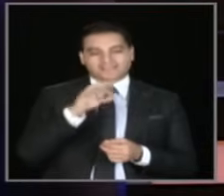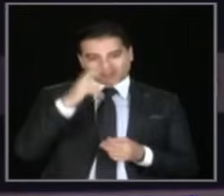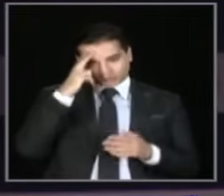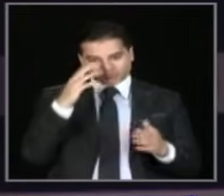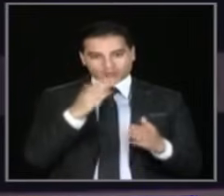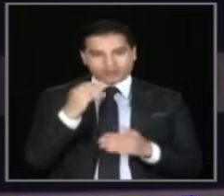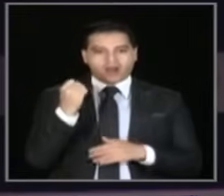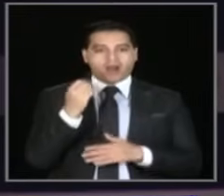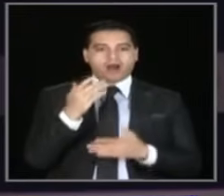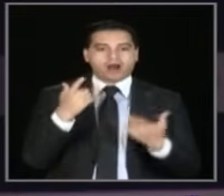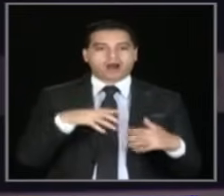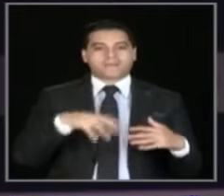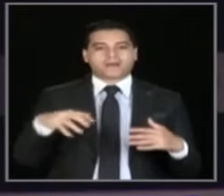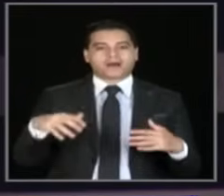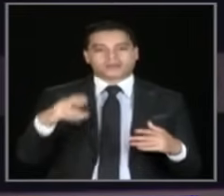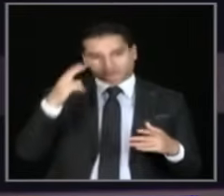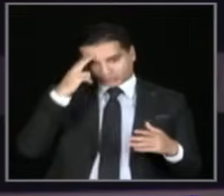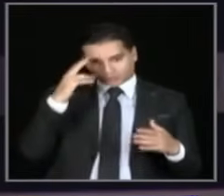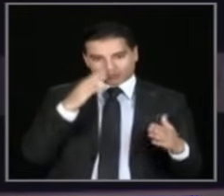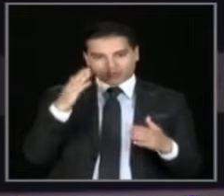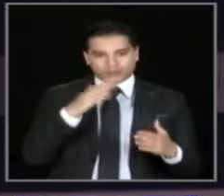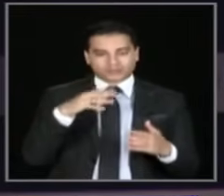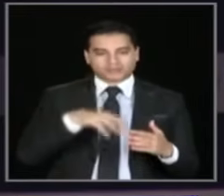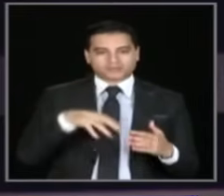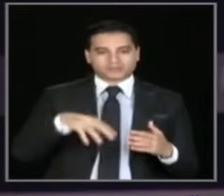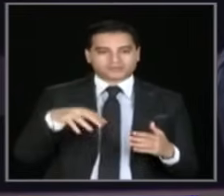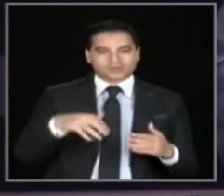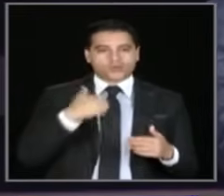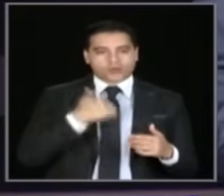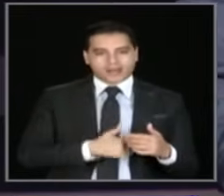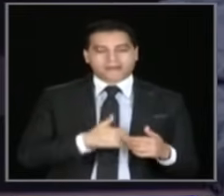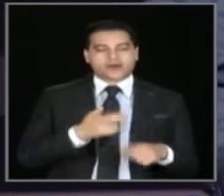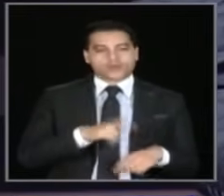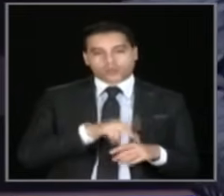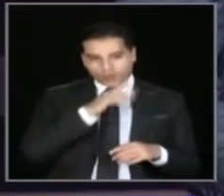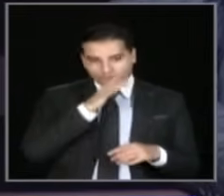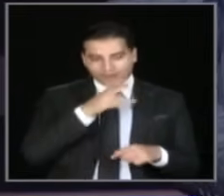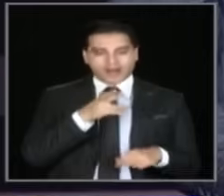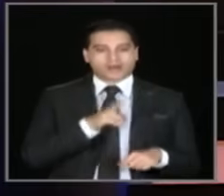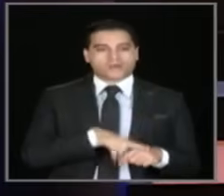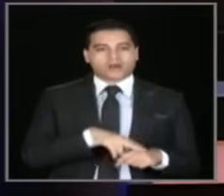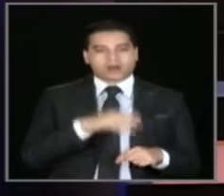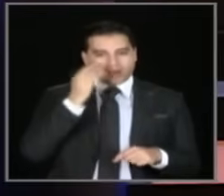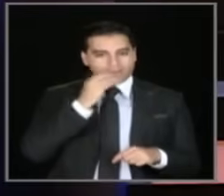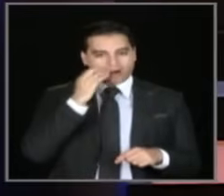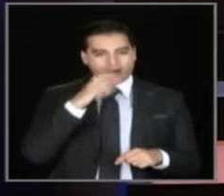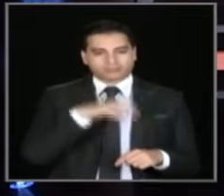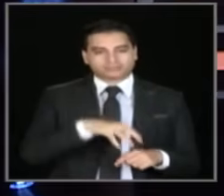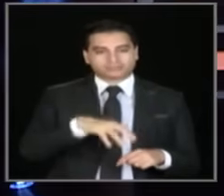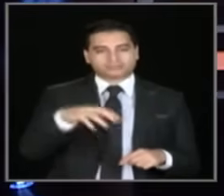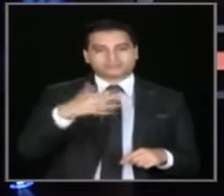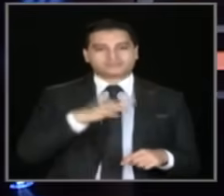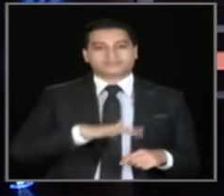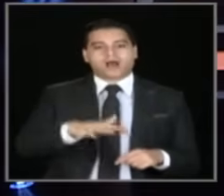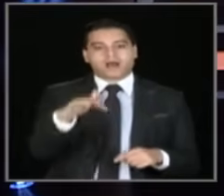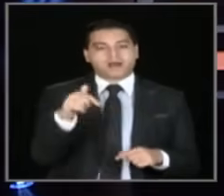في السعودية. في أربع دول أغلبتها في السعودية، وفي اليمن وعمان والإمارات. أول 10